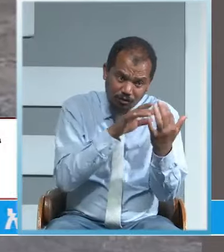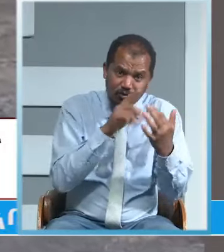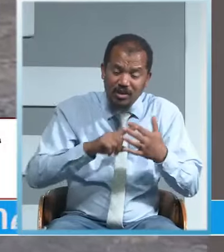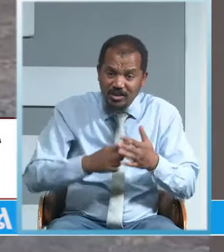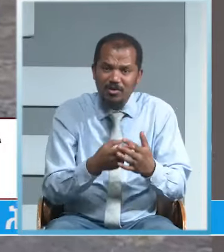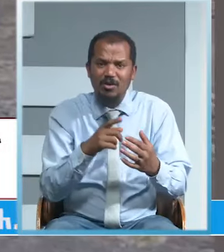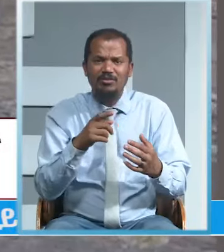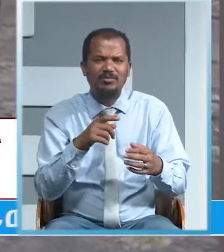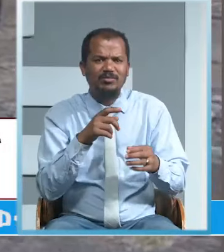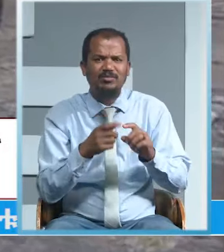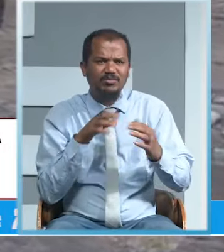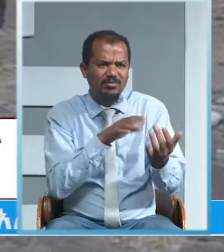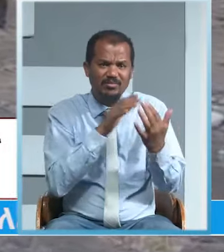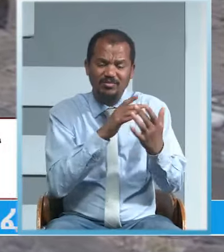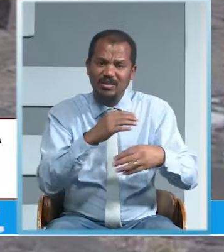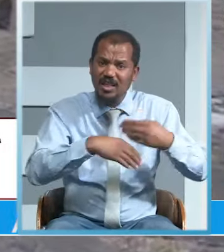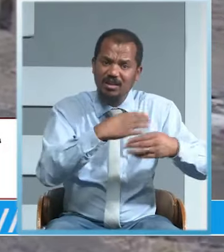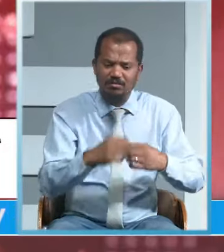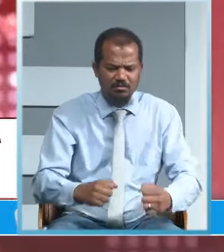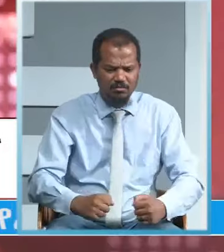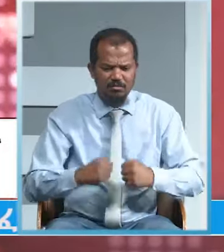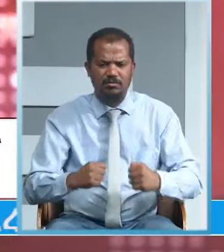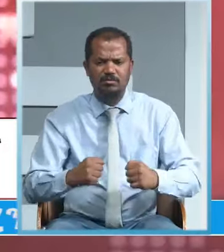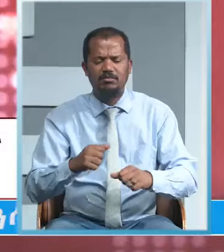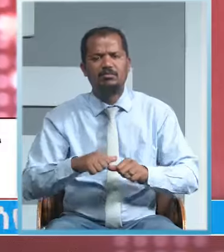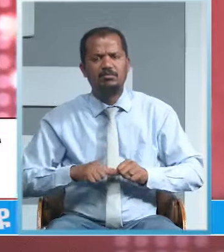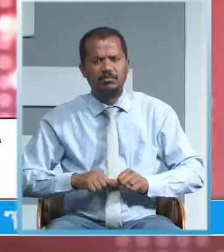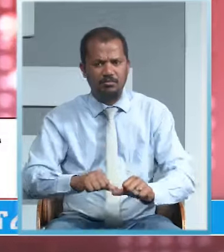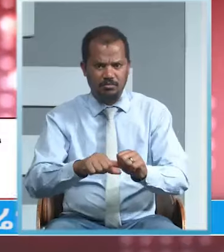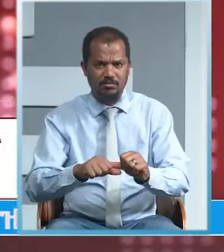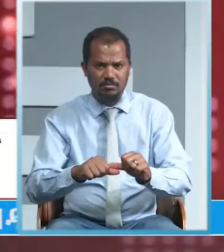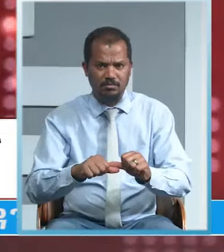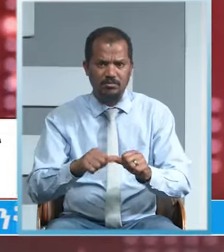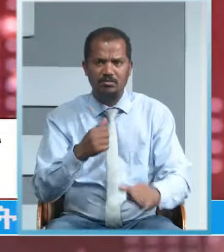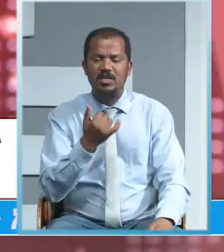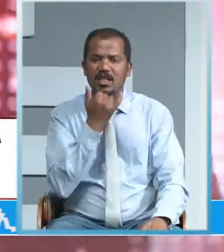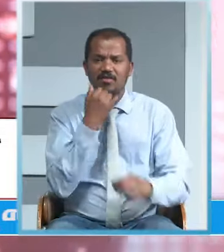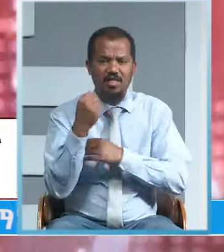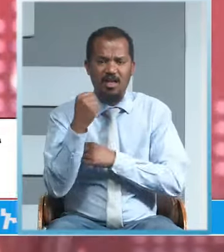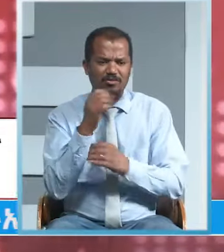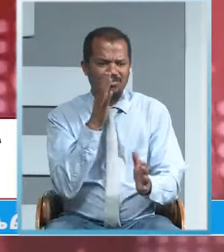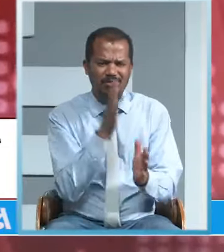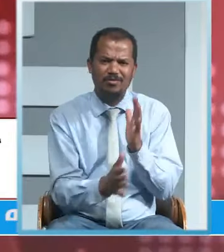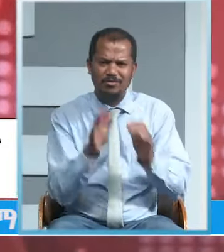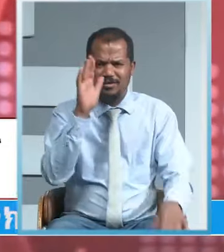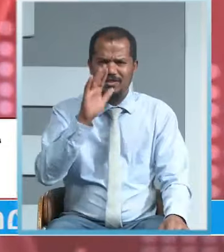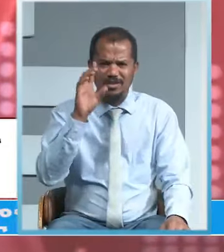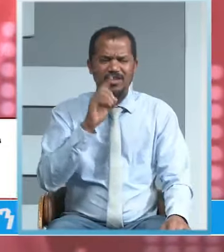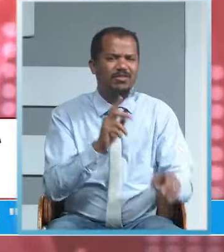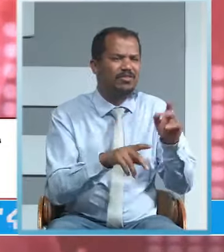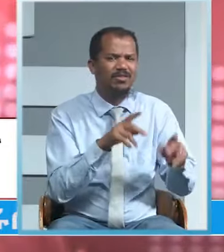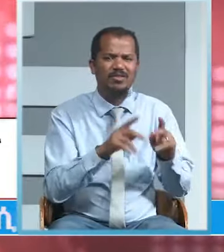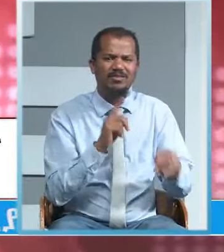ጽንፈኛውን የመመንጠሩ ሂደት አጠናክሮ እንደሚቀጥልና የጥፋት ኃይሎች በሚፈጽሙት ግፍ የተማረረውን